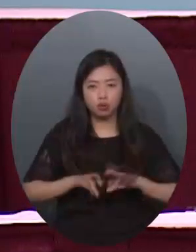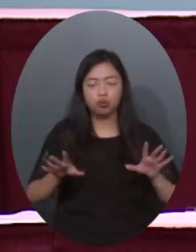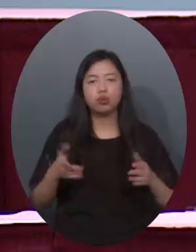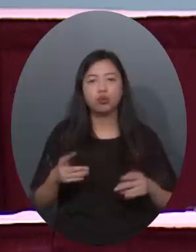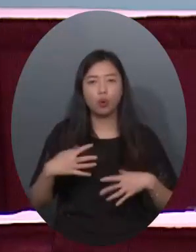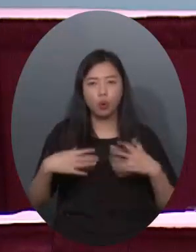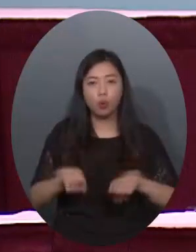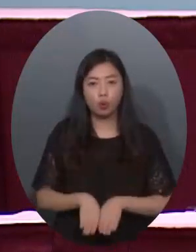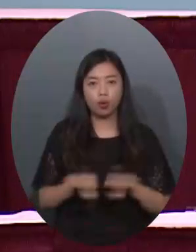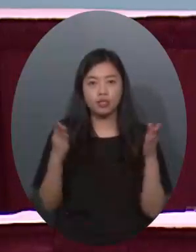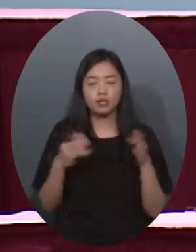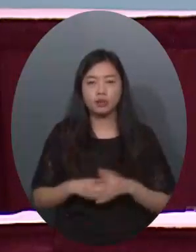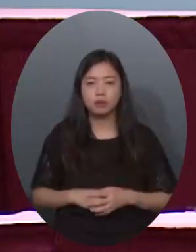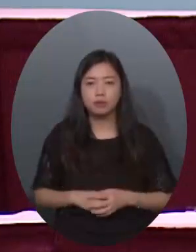開始。